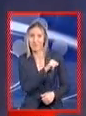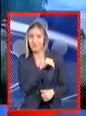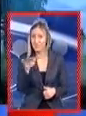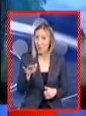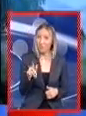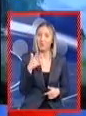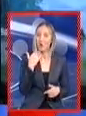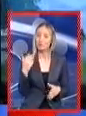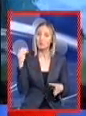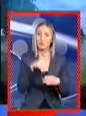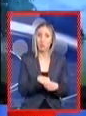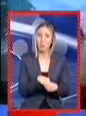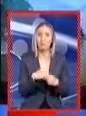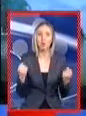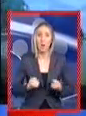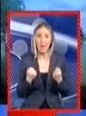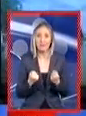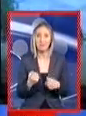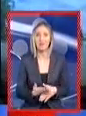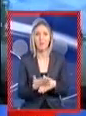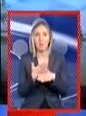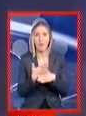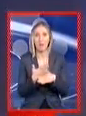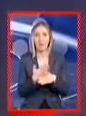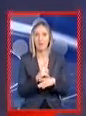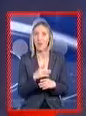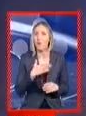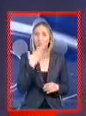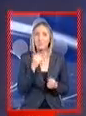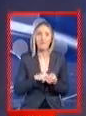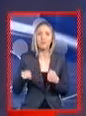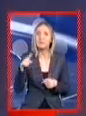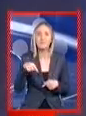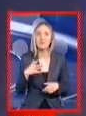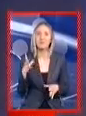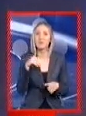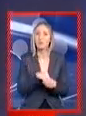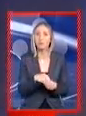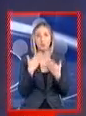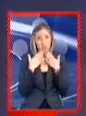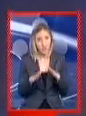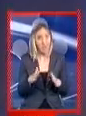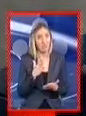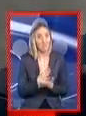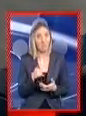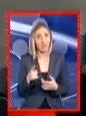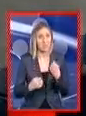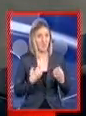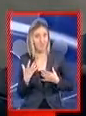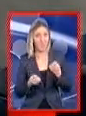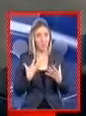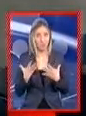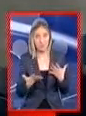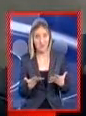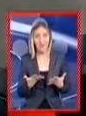uključe ovih dana u akcije pomaganja, ne uspevaju svi da se uključe. Šteta bi bilo da se taj entuzijazam,